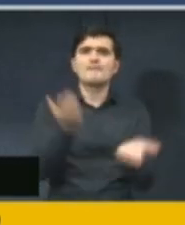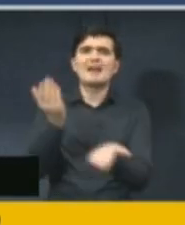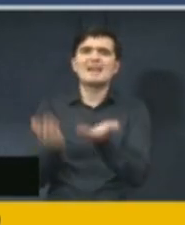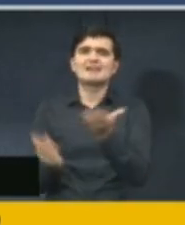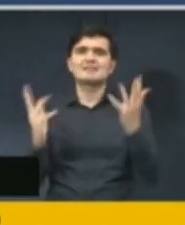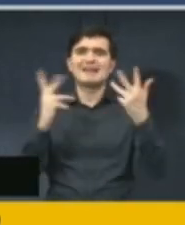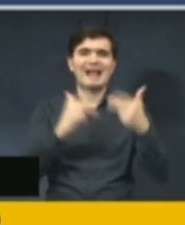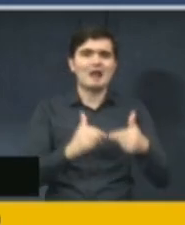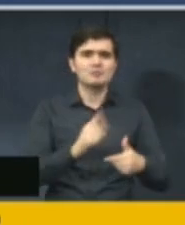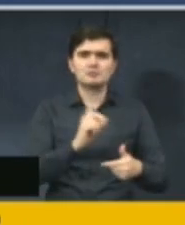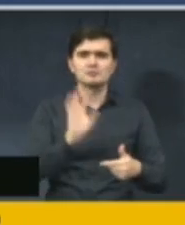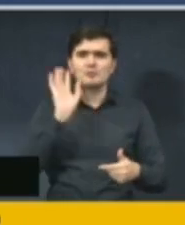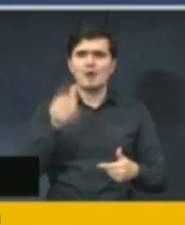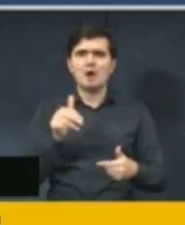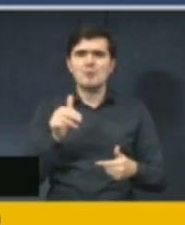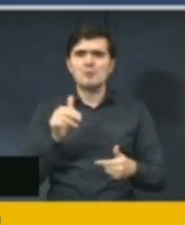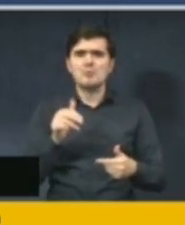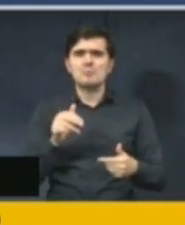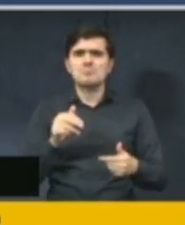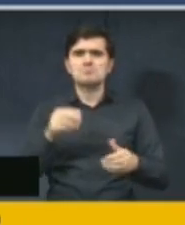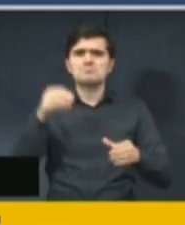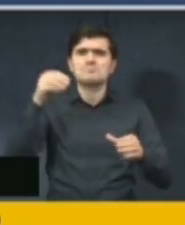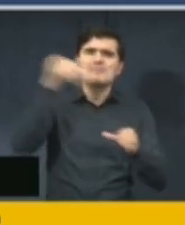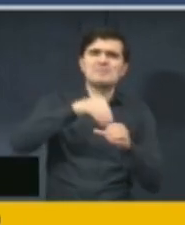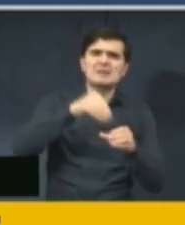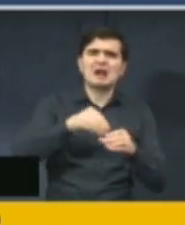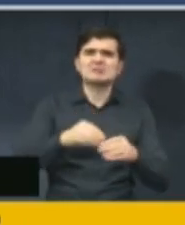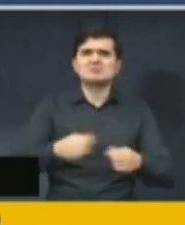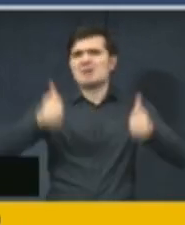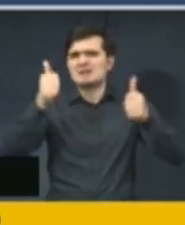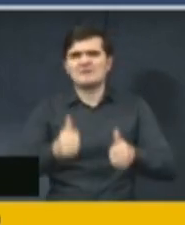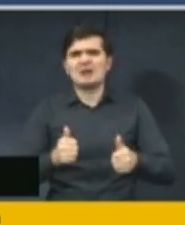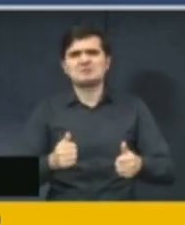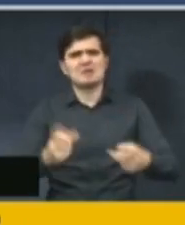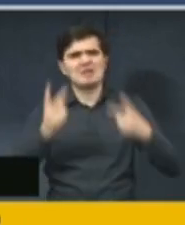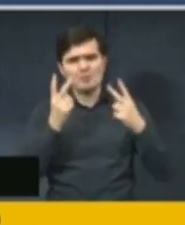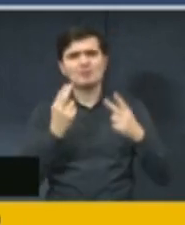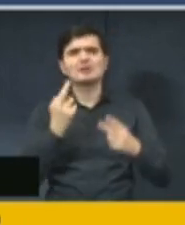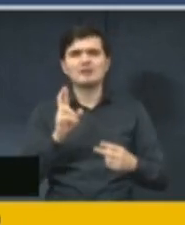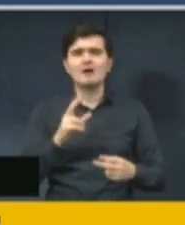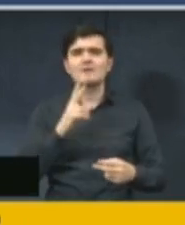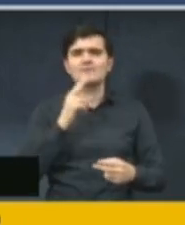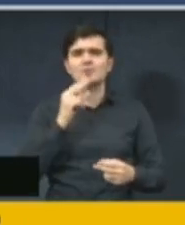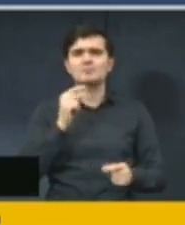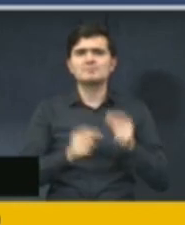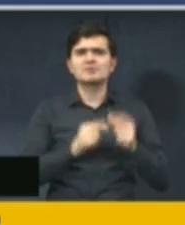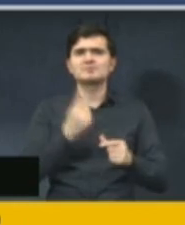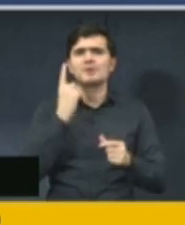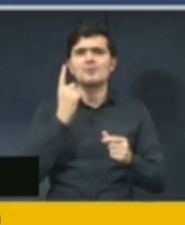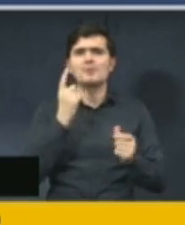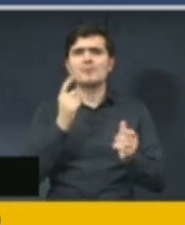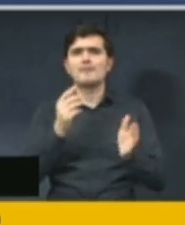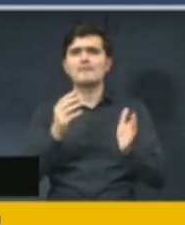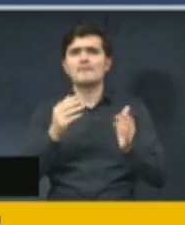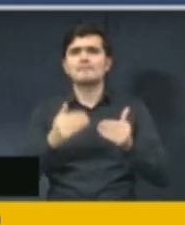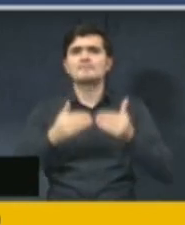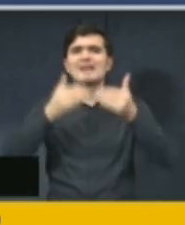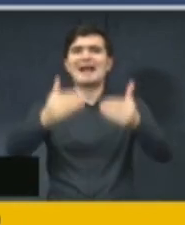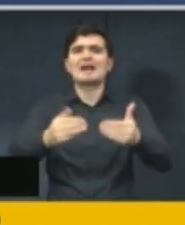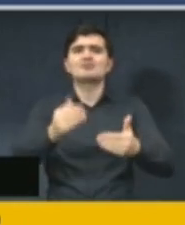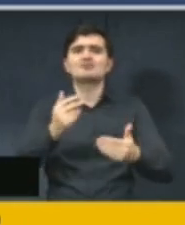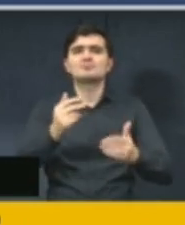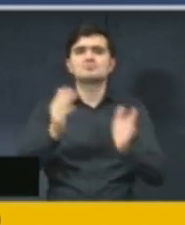au implicații reale, semnificative, doar că discutăm de un decalaj de 3 zile. Deci